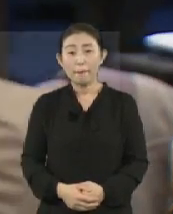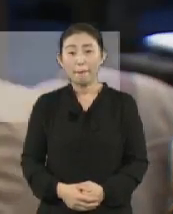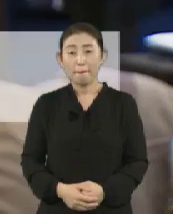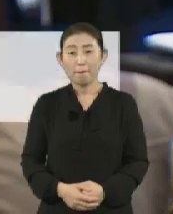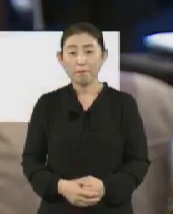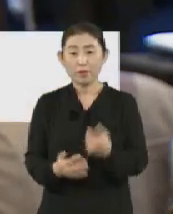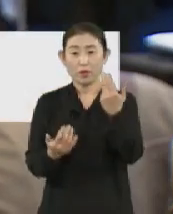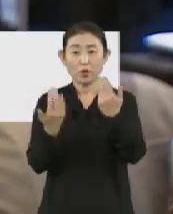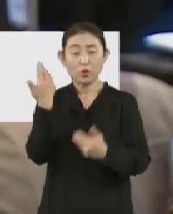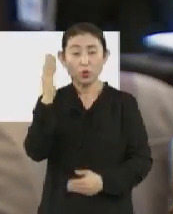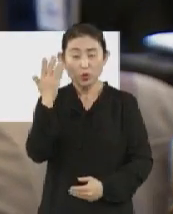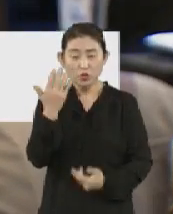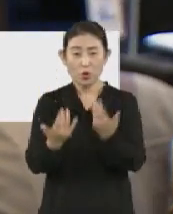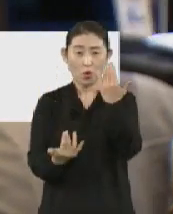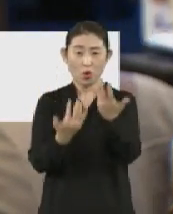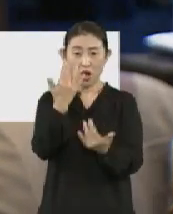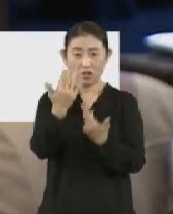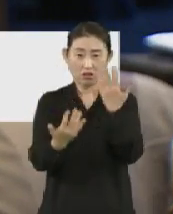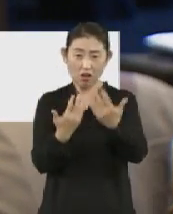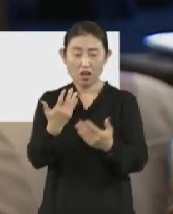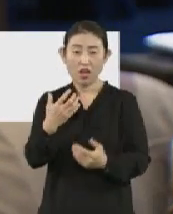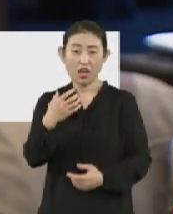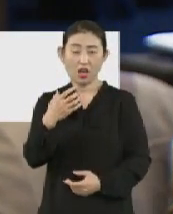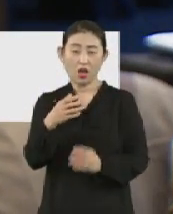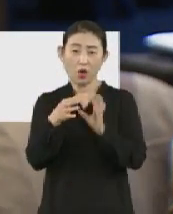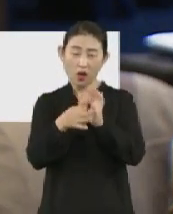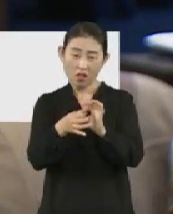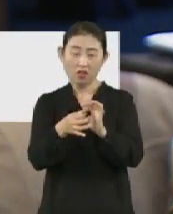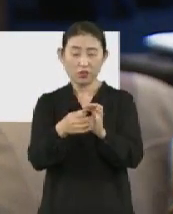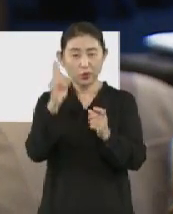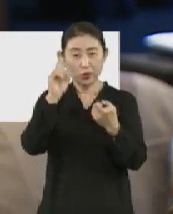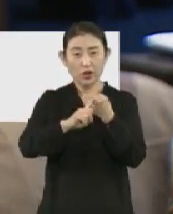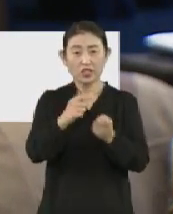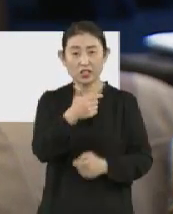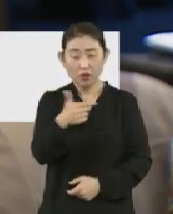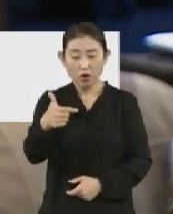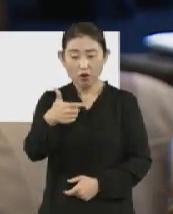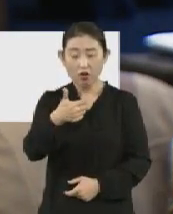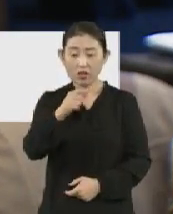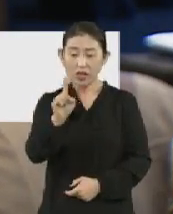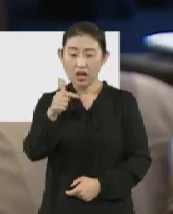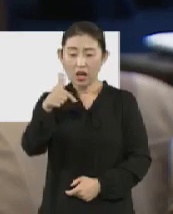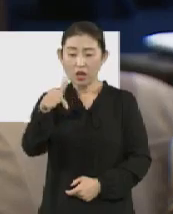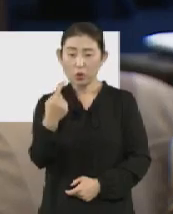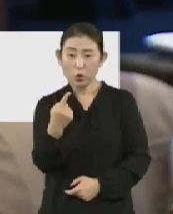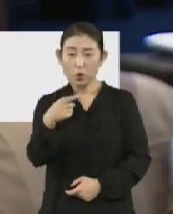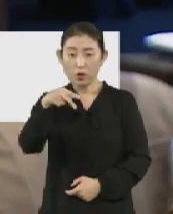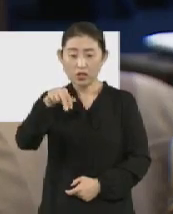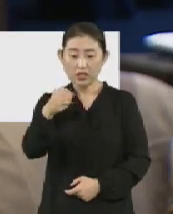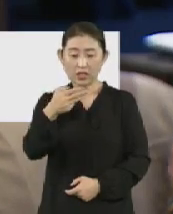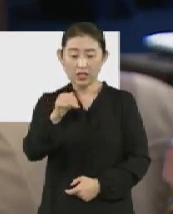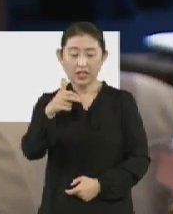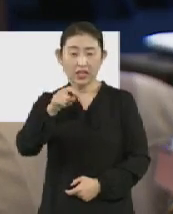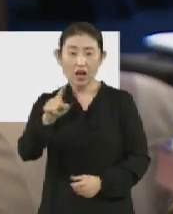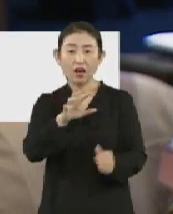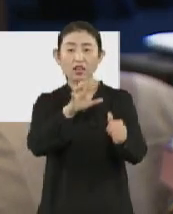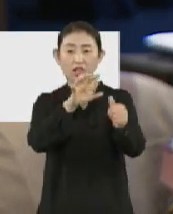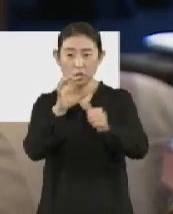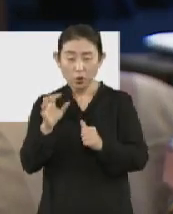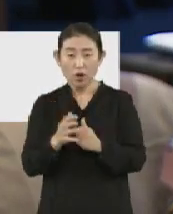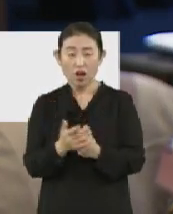화재 안전에 관한 관심들이 아주 높으신데요. 그래서 저희가 나노실리카를 이용한 경량 단열 블록과